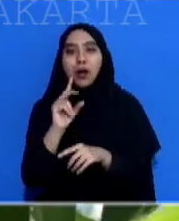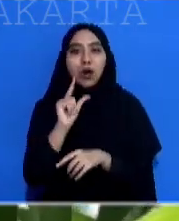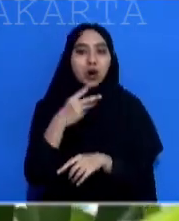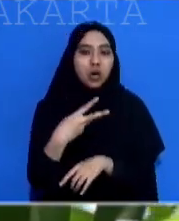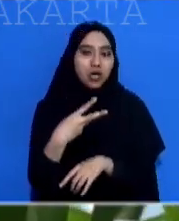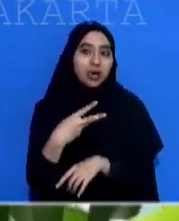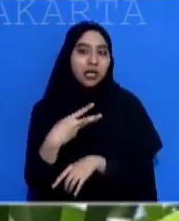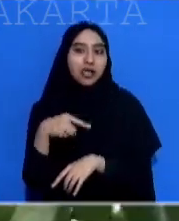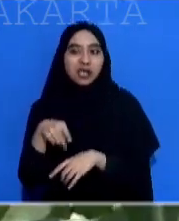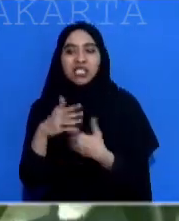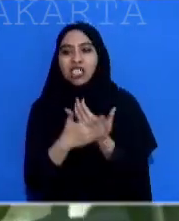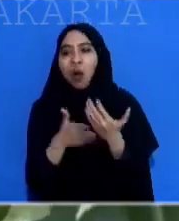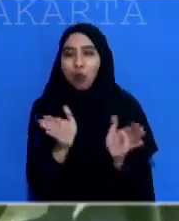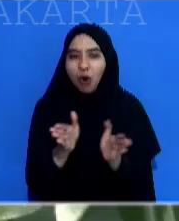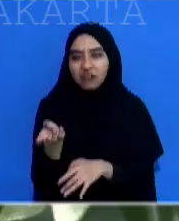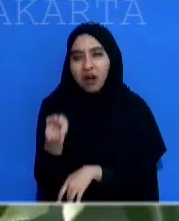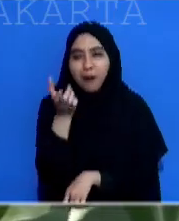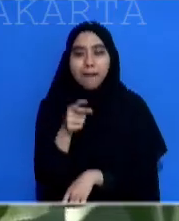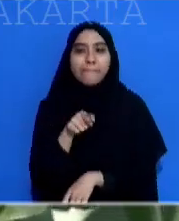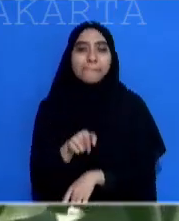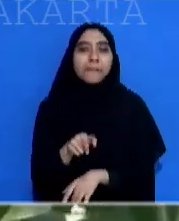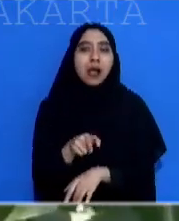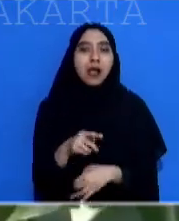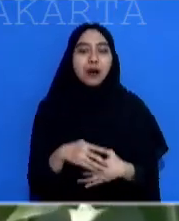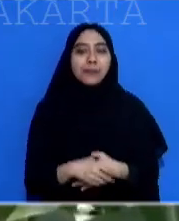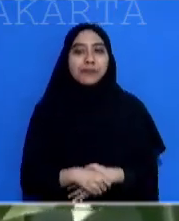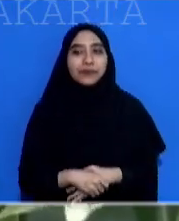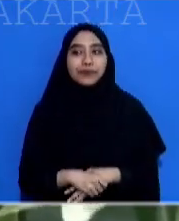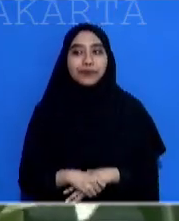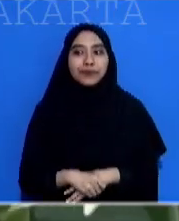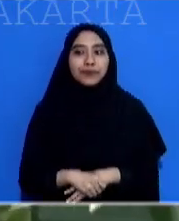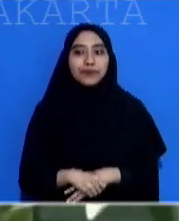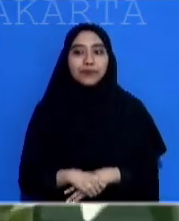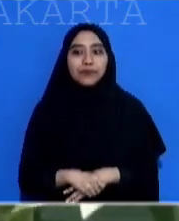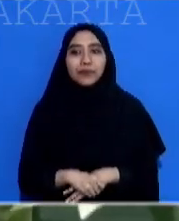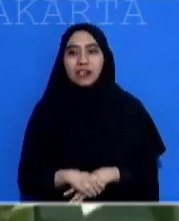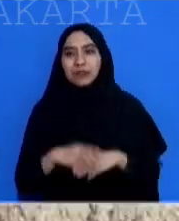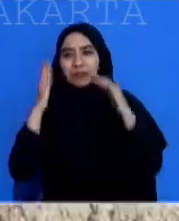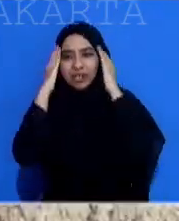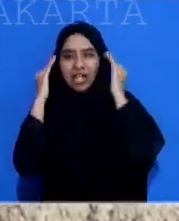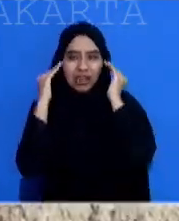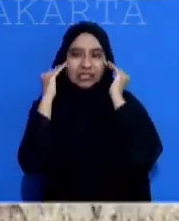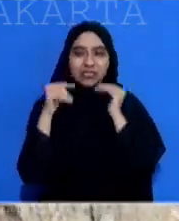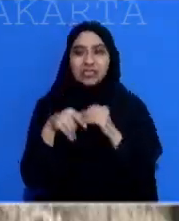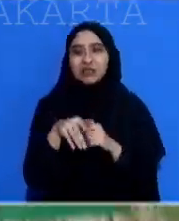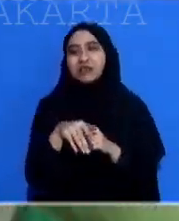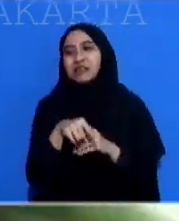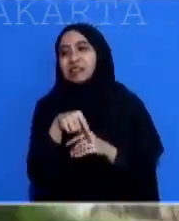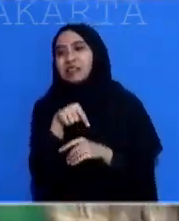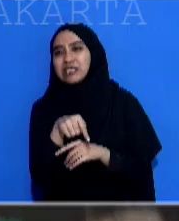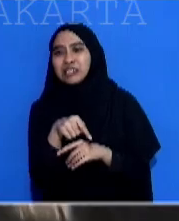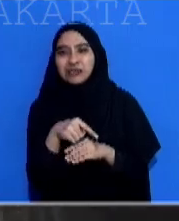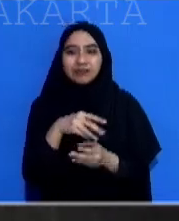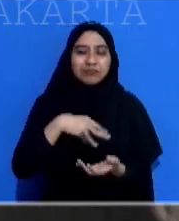tanaman jagung menika ugi kapitang gampil. Mujios tunggaling kadang tani ing laladan lahan gesik Bantul ngandaraken. Bilih ingkang